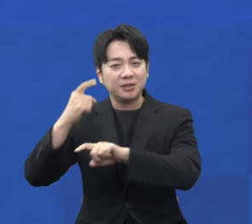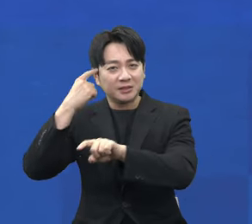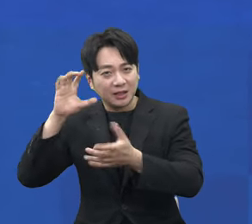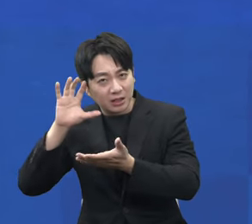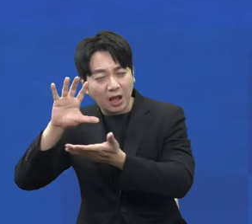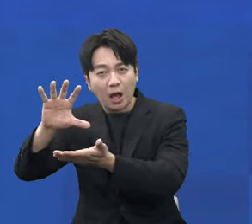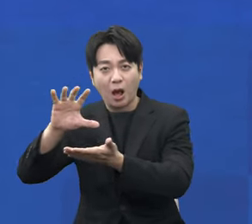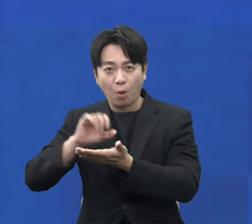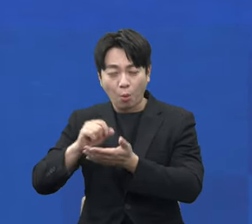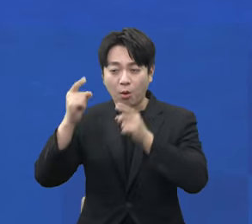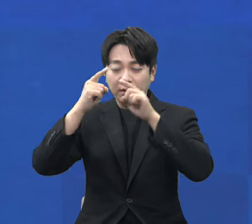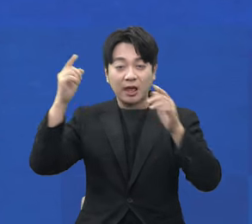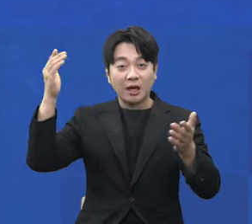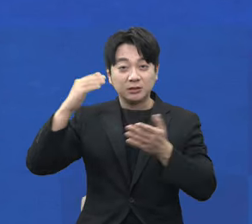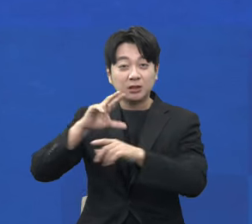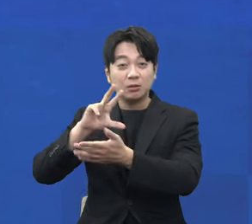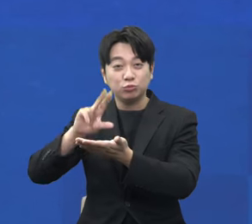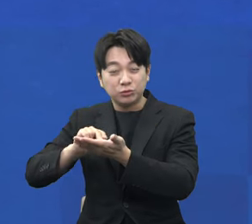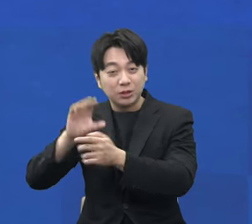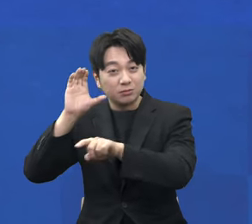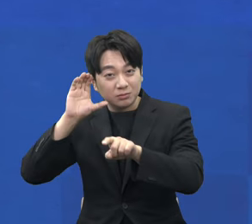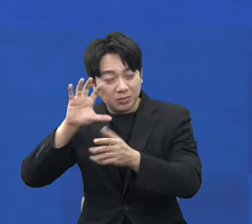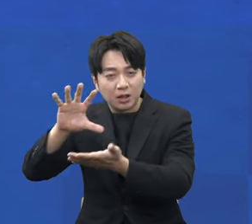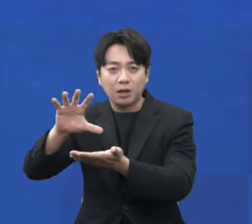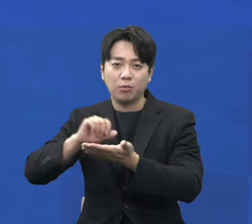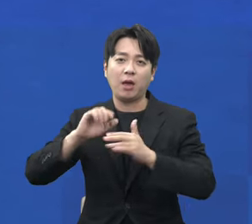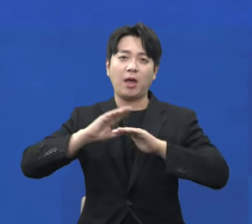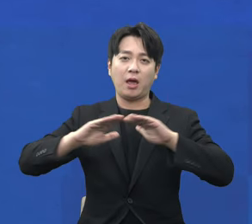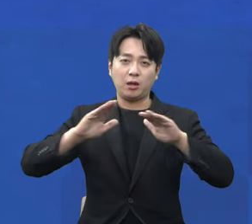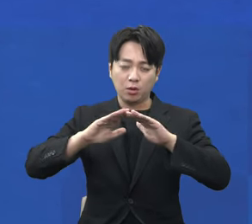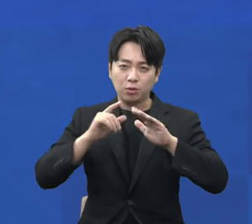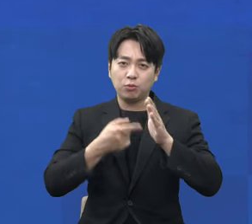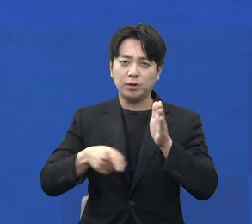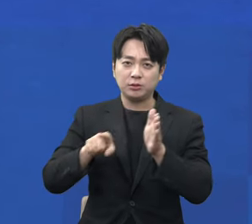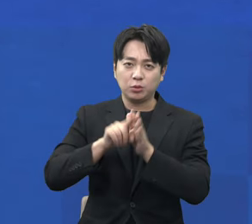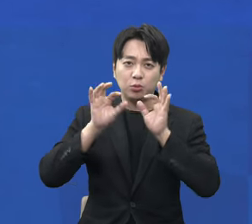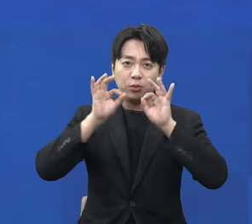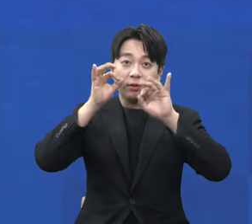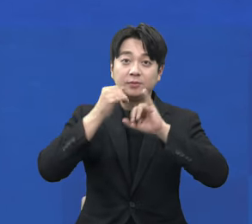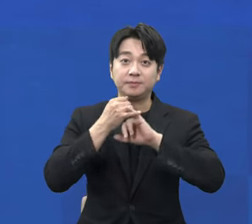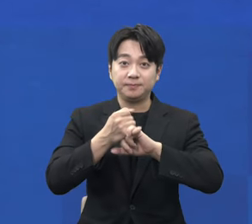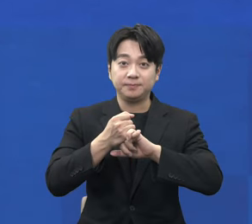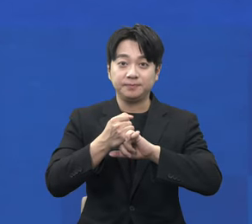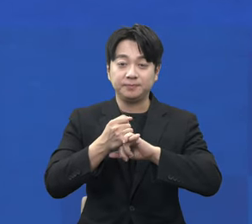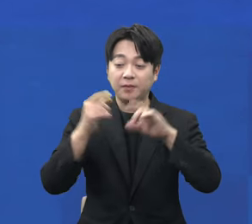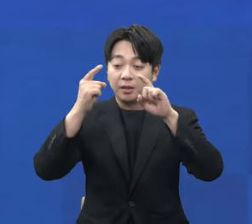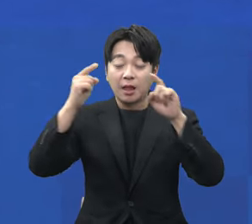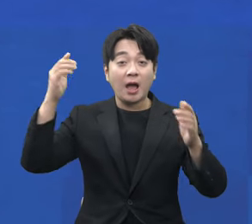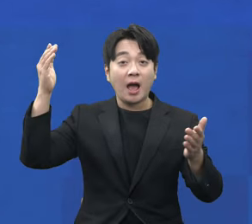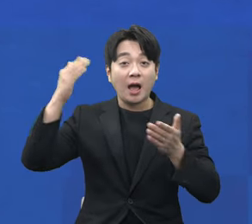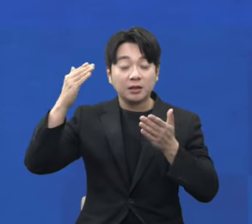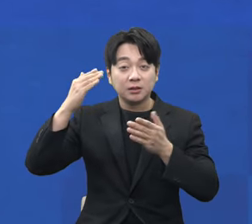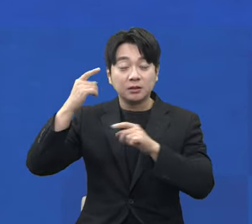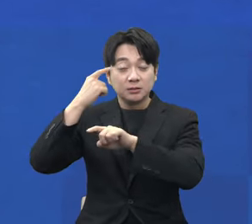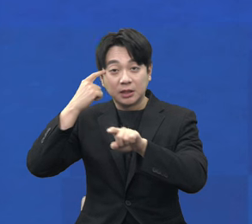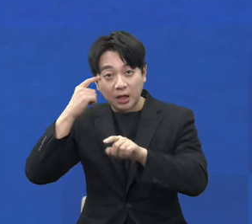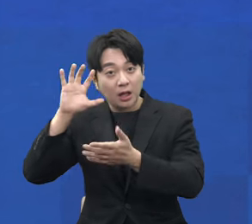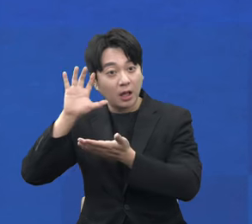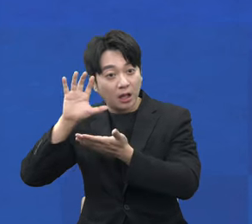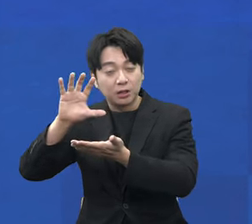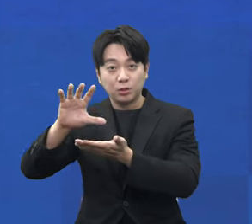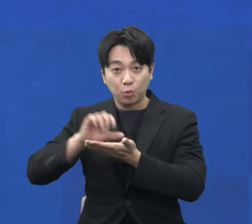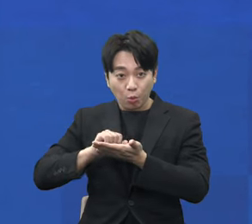찾겠습니다 현장 속으로 들어가 해답을 찾아내겠습니다 대학생들의 삶에서 의제를 찾아내고